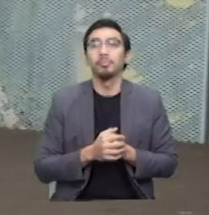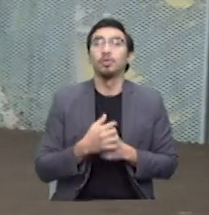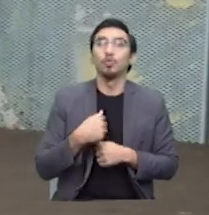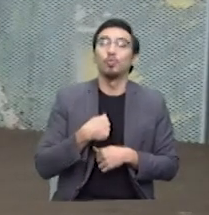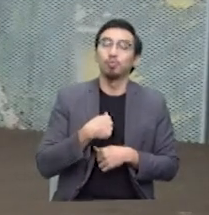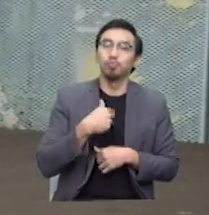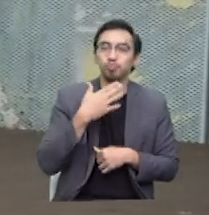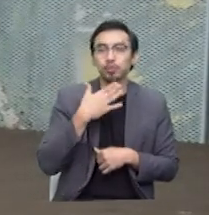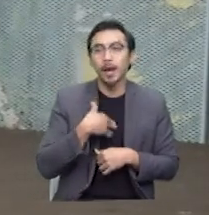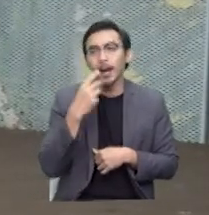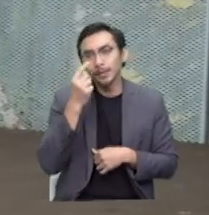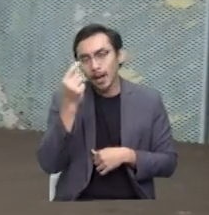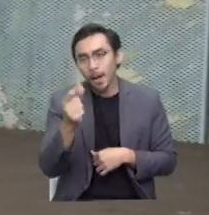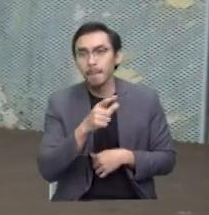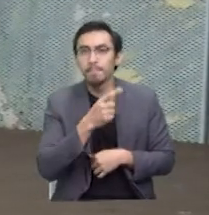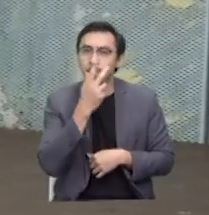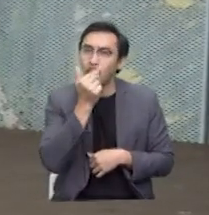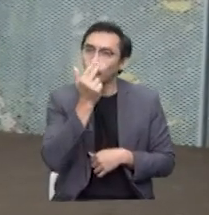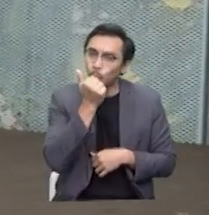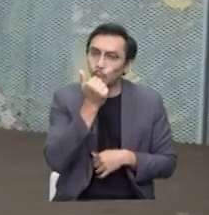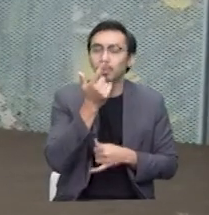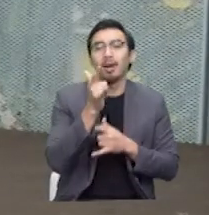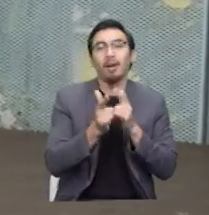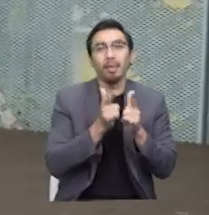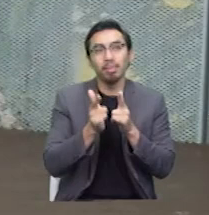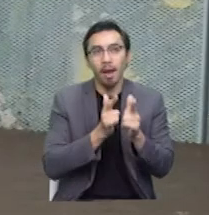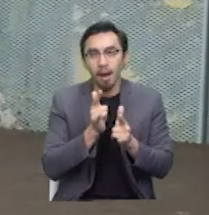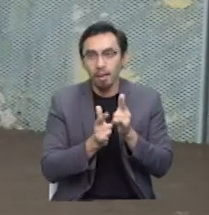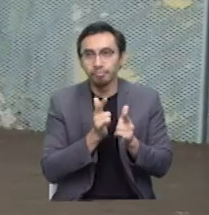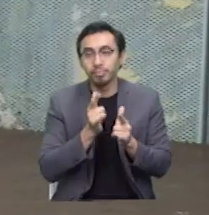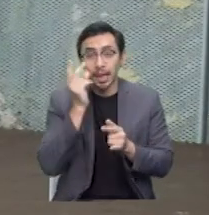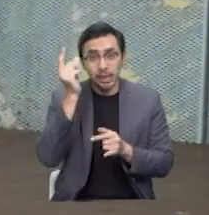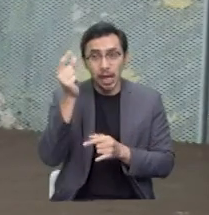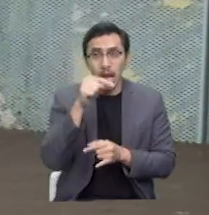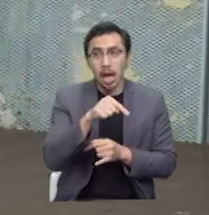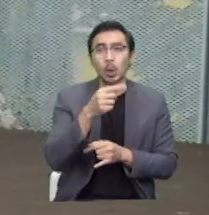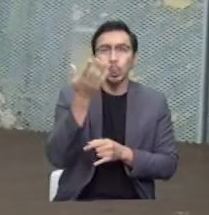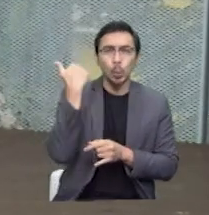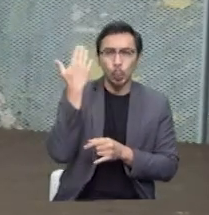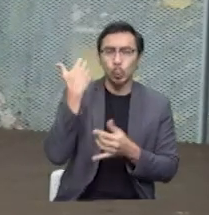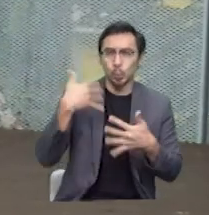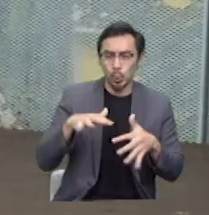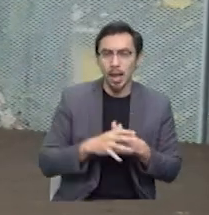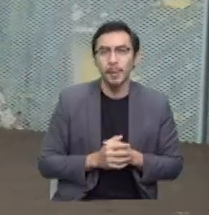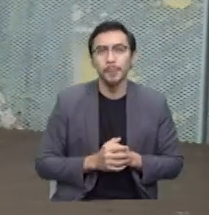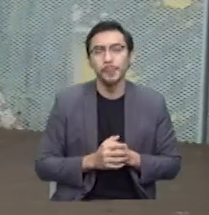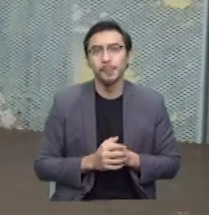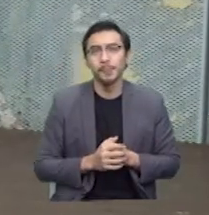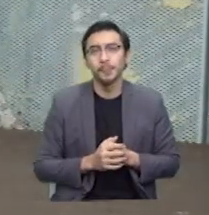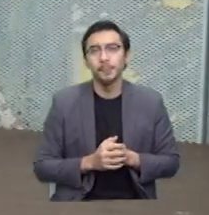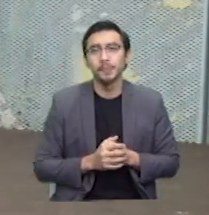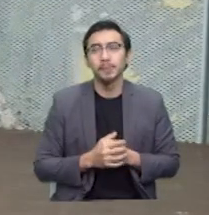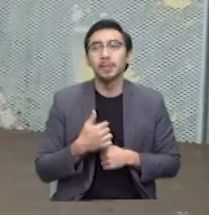api sih. Udah jauh-jauh hari ya? Iya, udah jauh-jauh hari dipersiapkan. Kebetulan saya dari tanggal 13, Kak, karena gak jadi tanggal